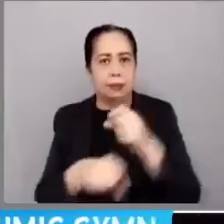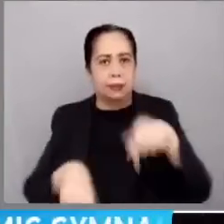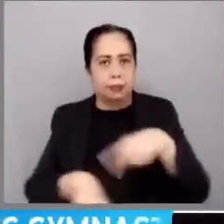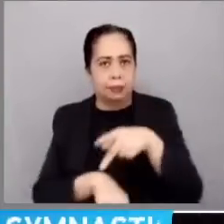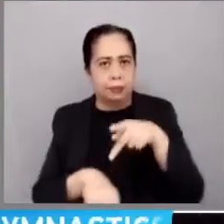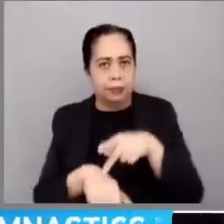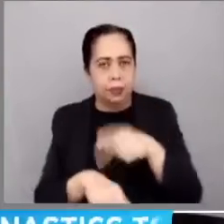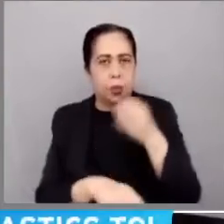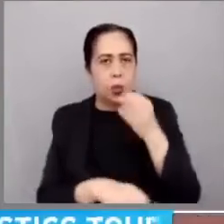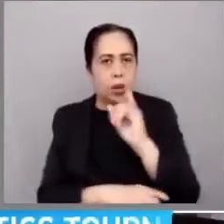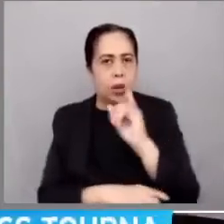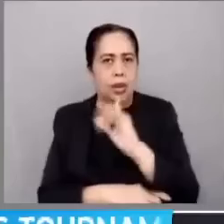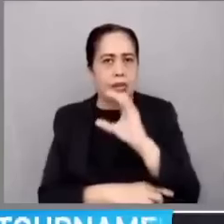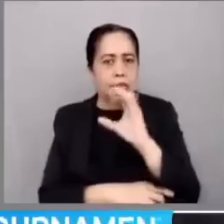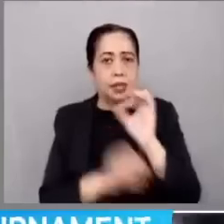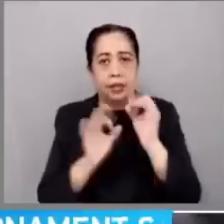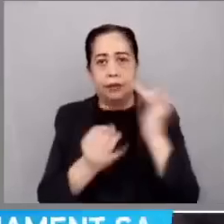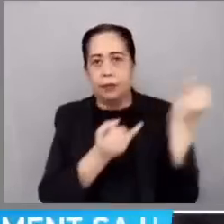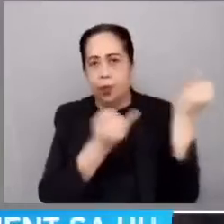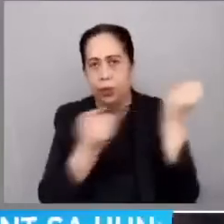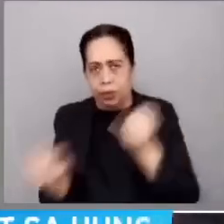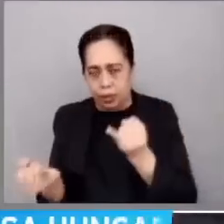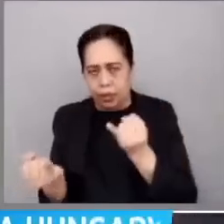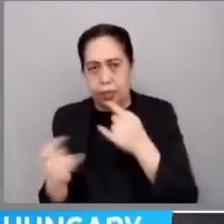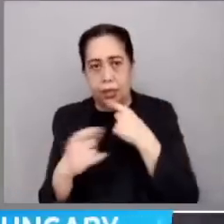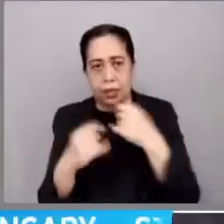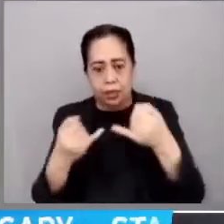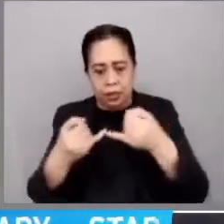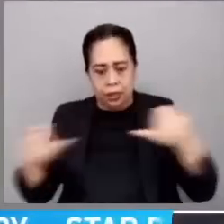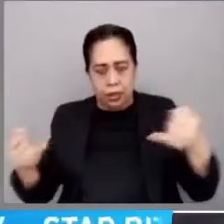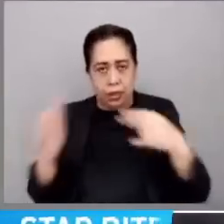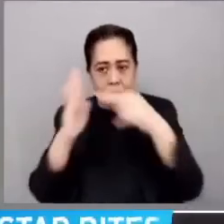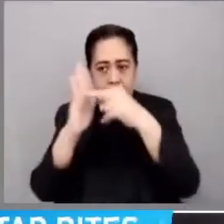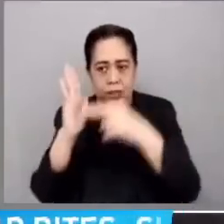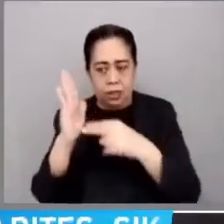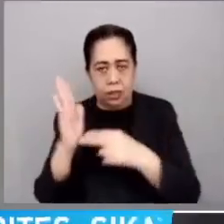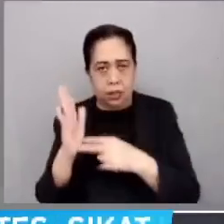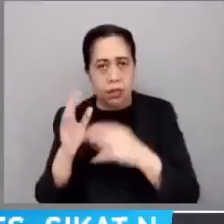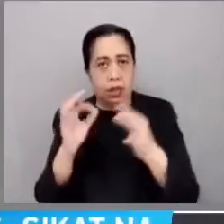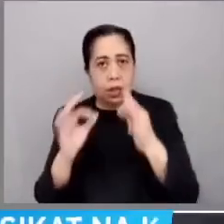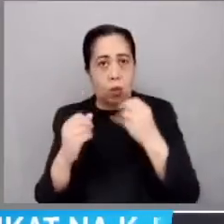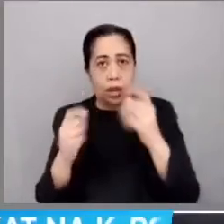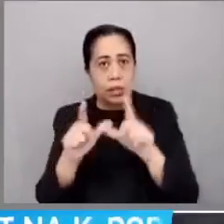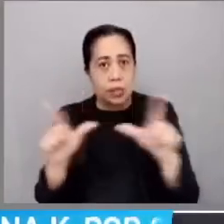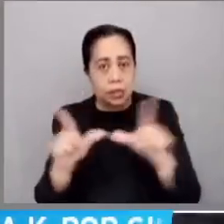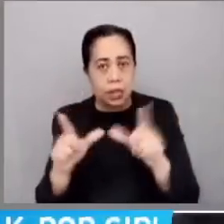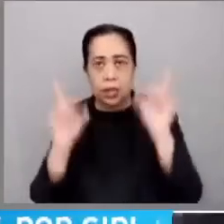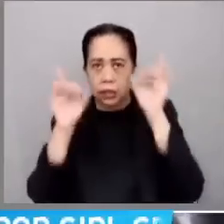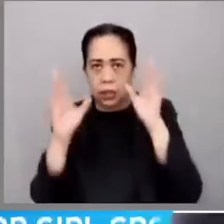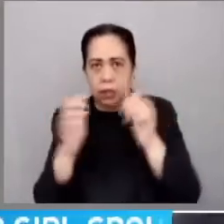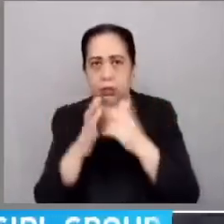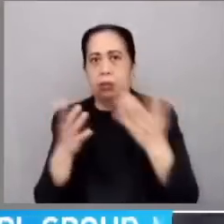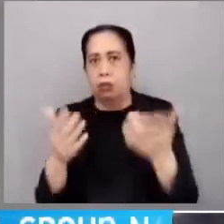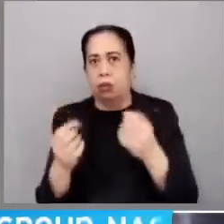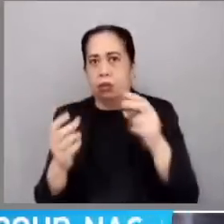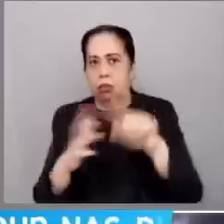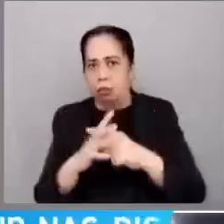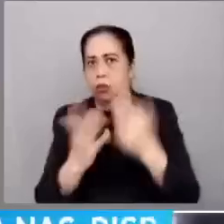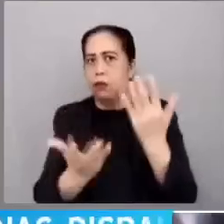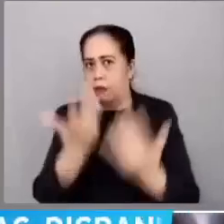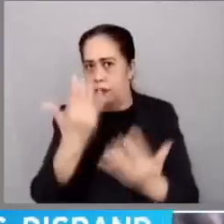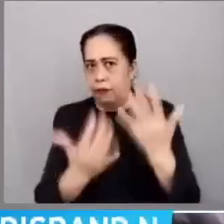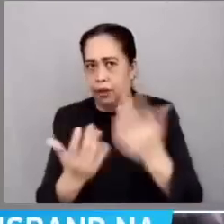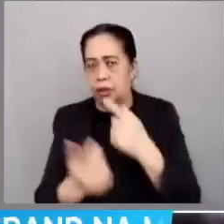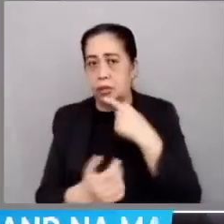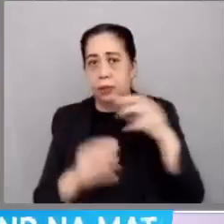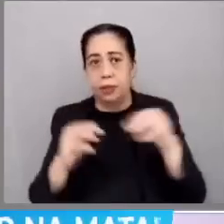ICC kung imported naman. Sa extension cord daw kasi, kung walang lisensya, delikado dahil maaari nga namang pagmula ng sunog. Sabi ng manager